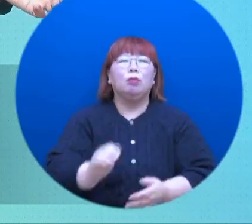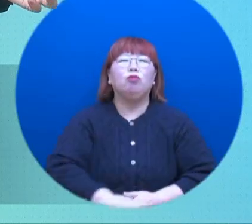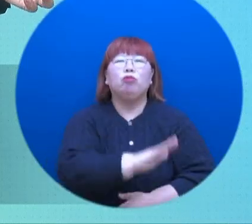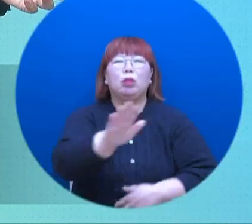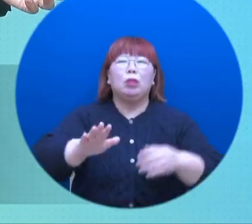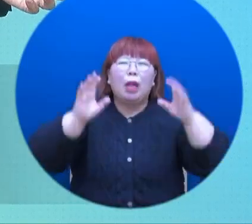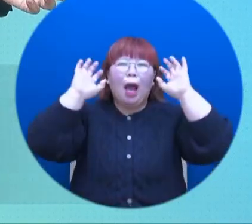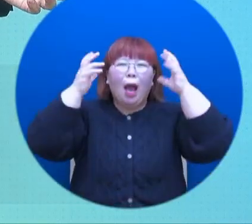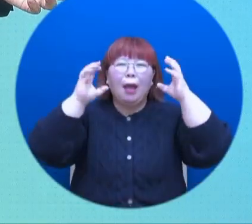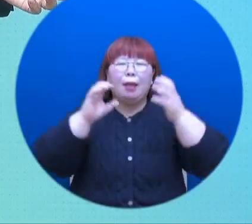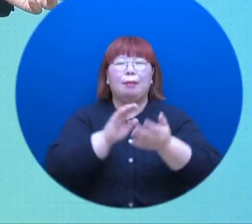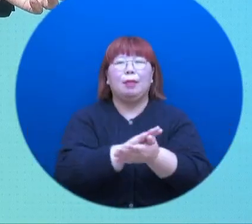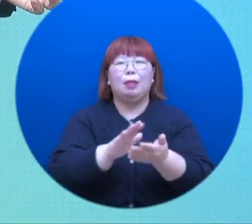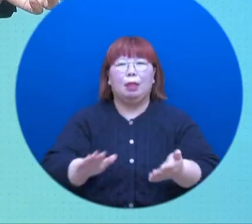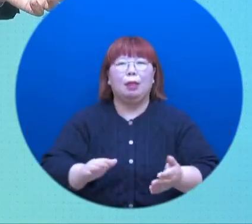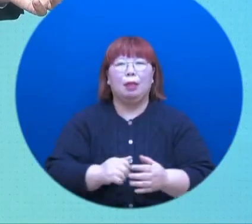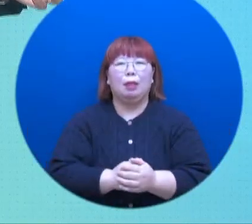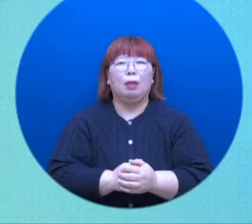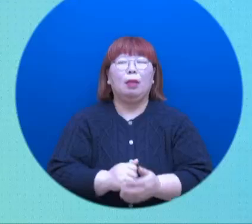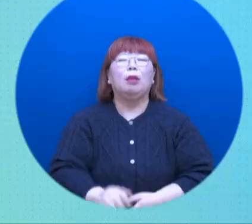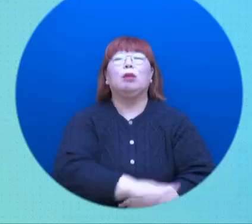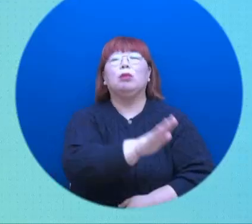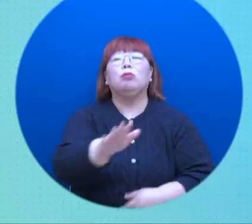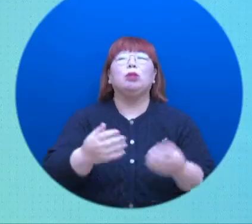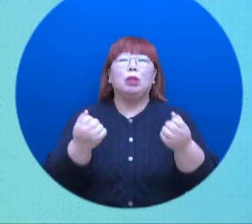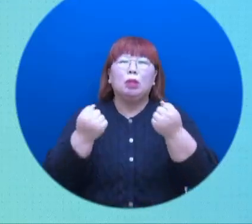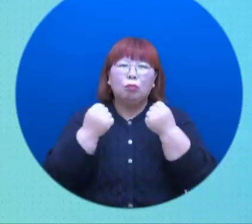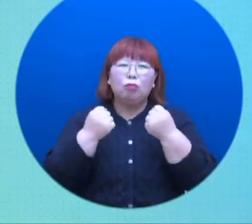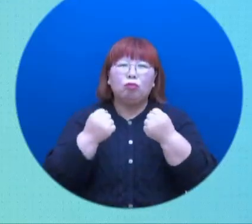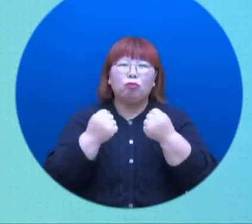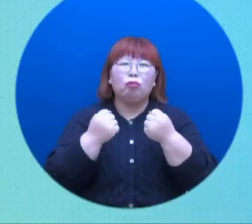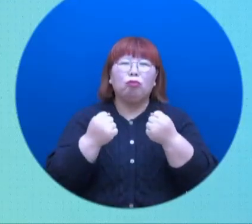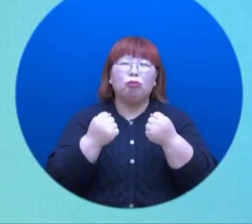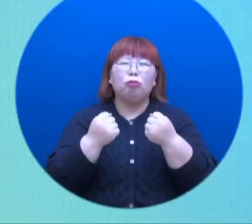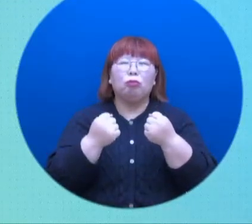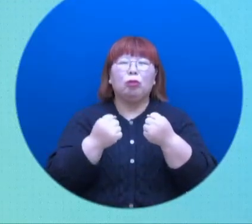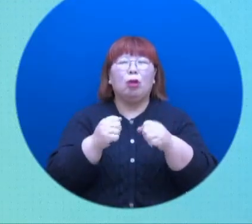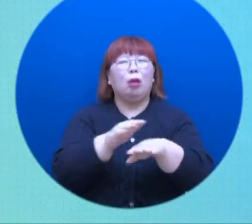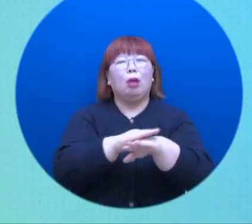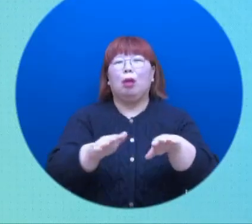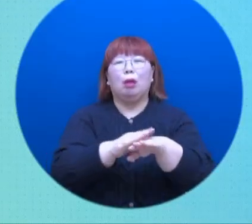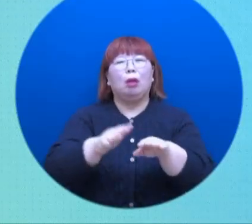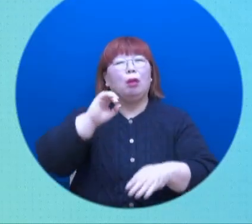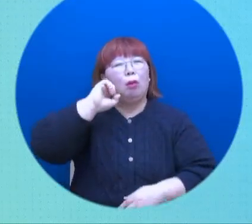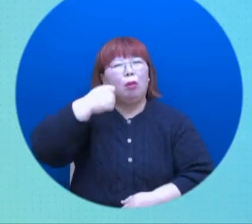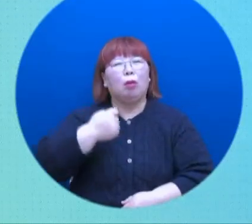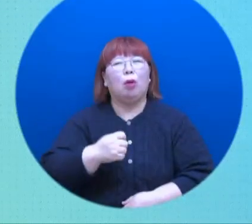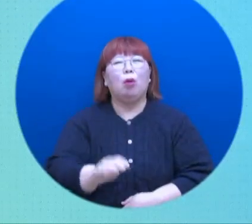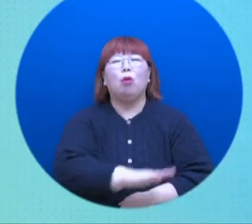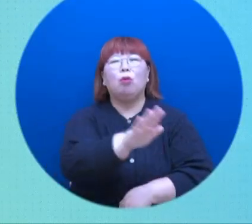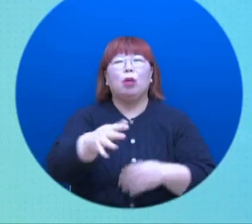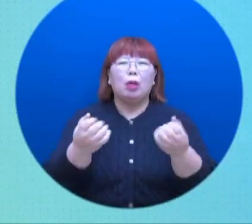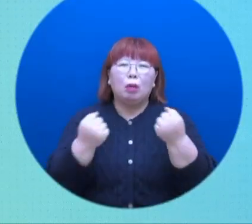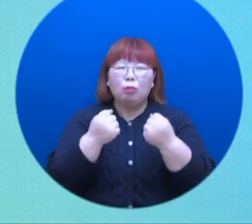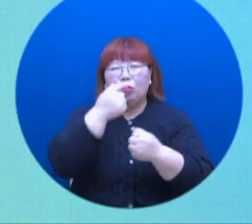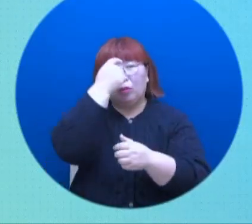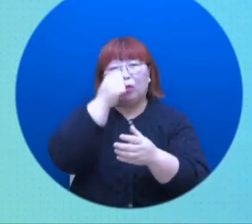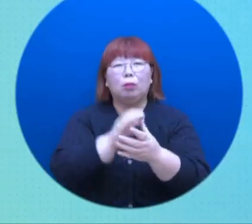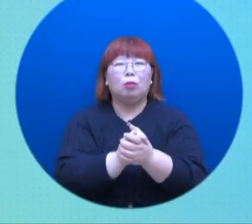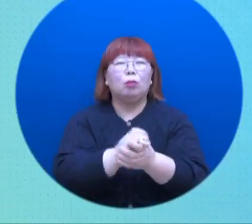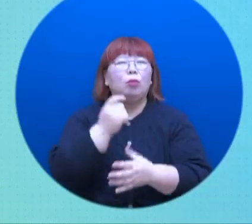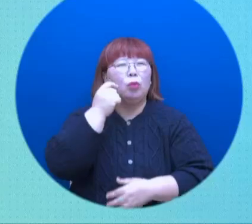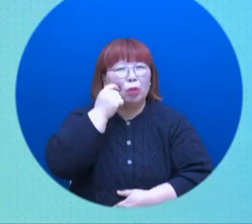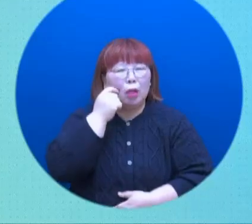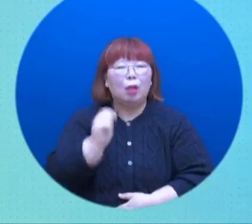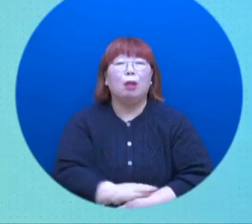어린아이입니다. 우리 힘으로 대적할 수 없습니다. 우리 힘으로 기도할 수 없습니다.